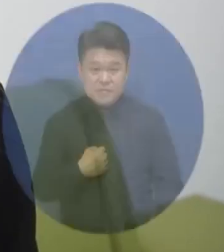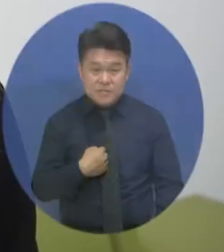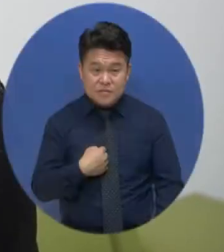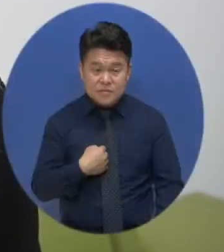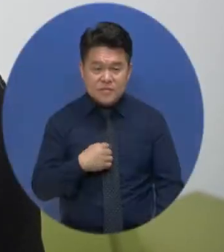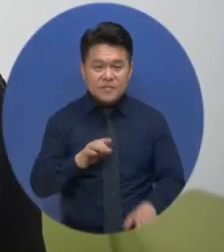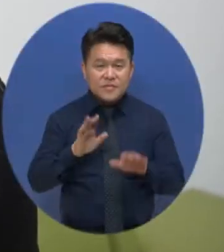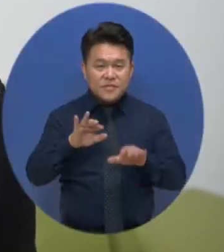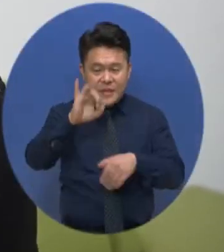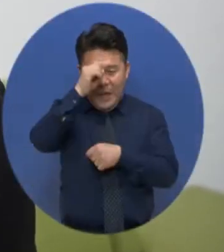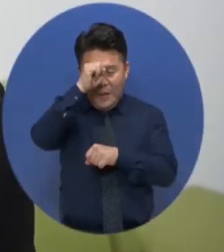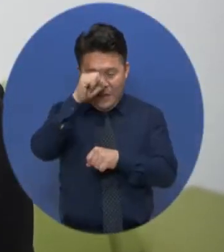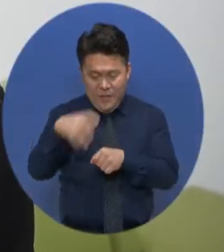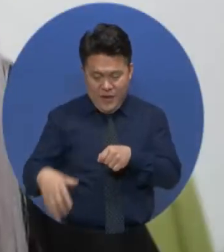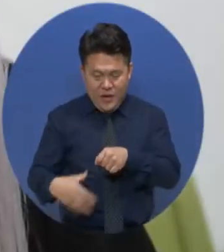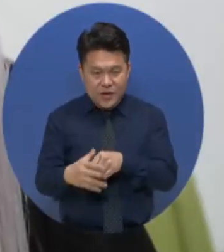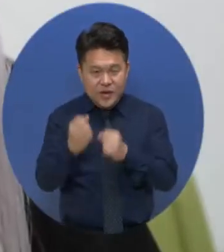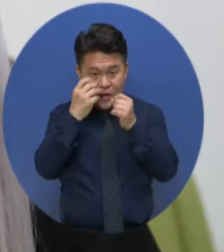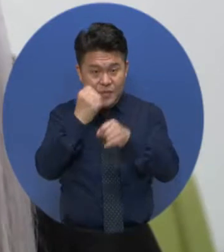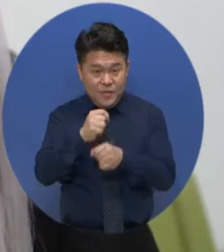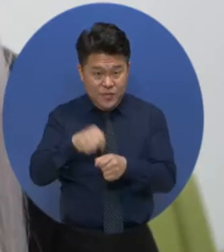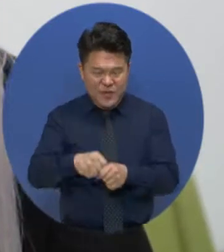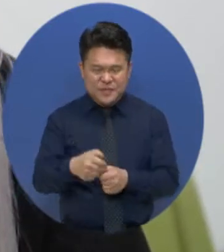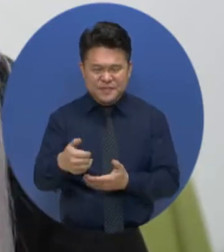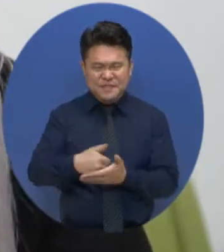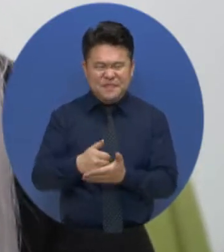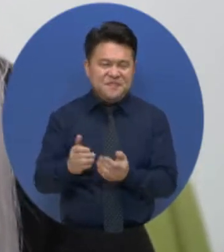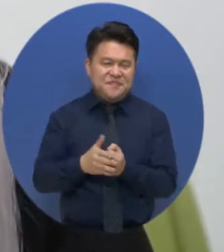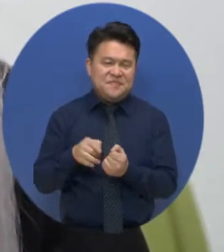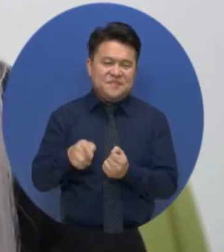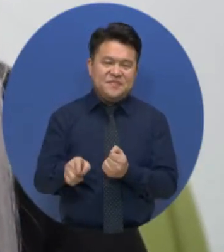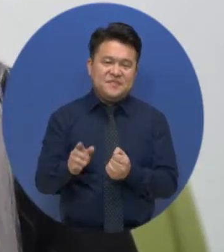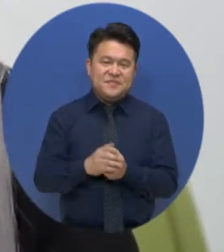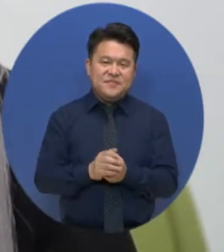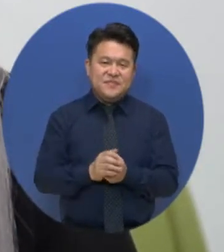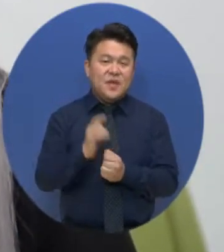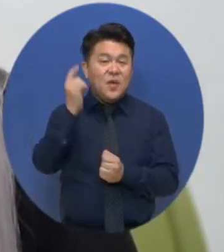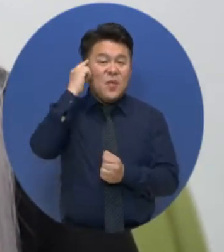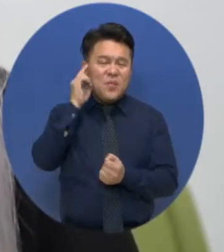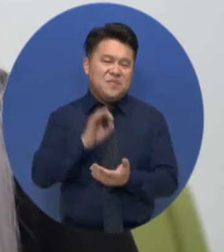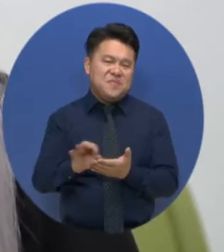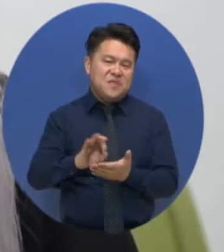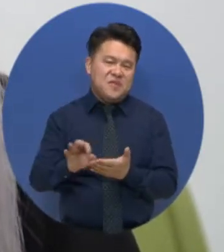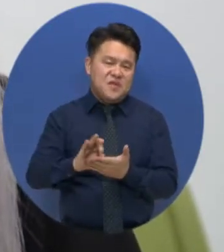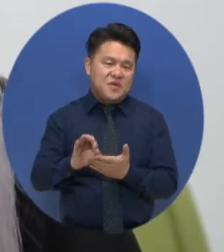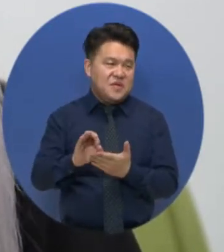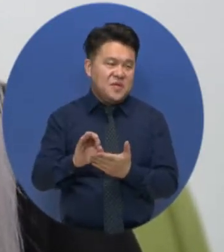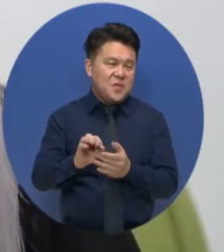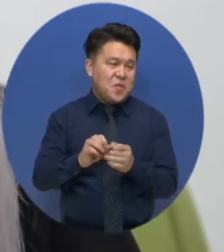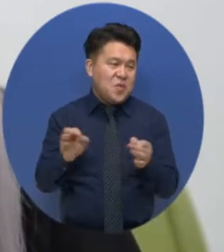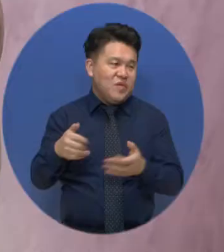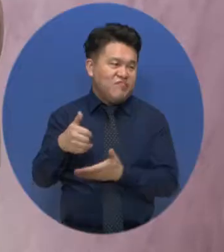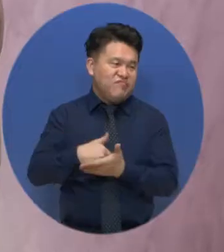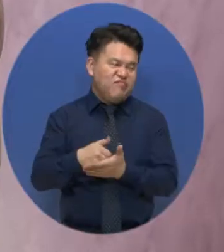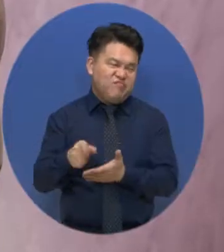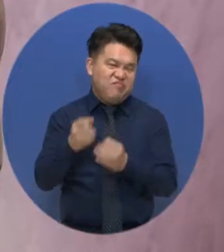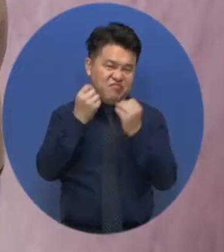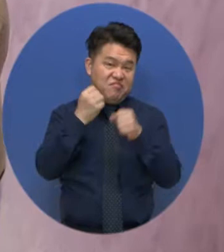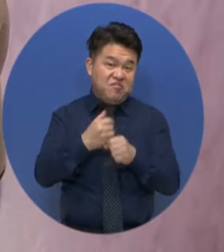부조기 새로 제작하려고 많이 좀 낡아가지고 부조기가 아무래도 소모품이다 보니까 새로 제작해야 돼서